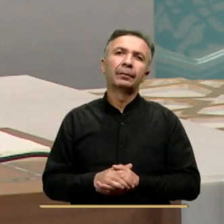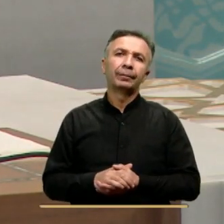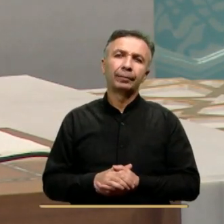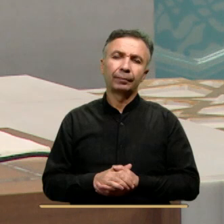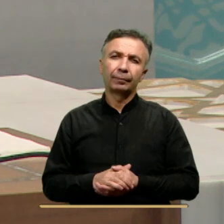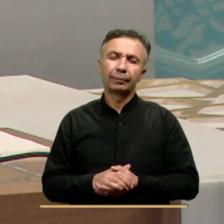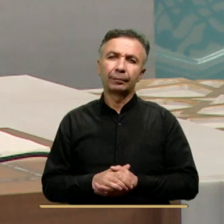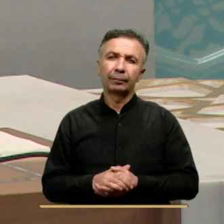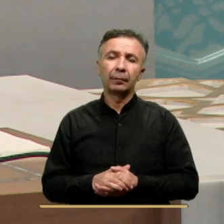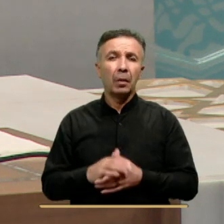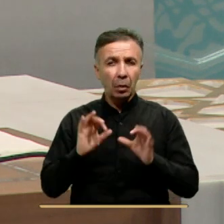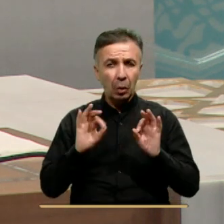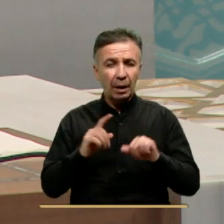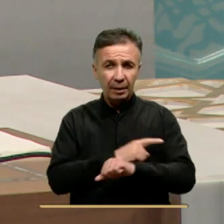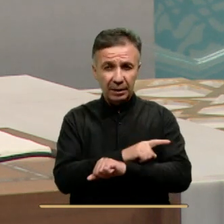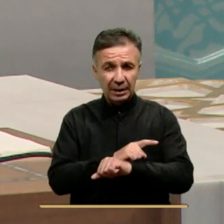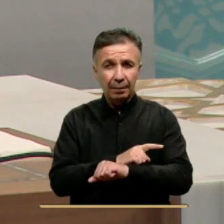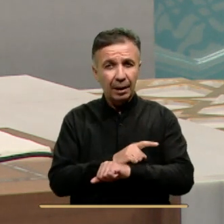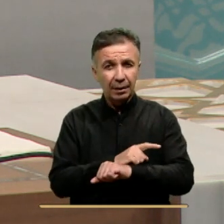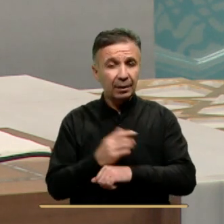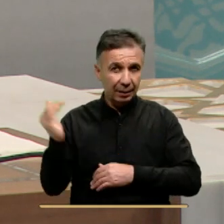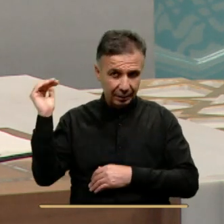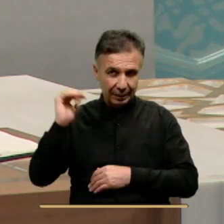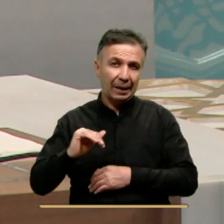buyuruyor Öyle bir zaman gelecek